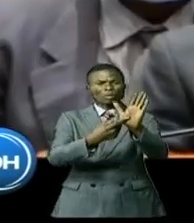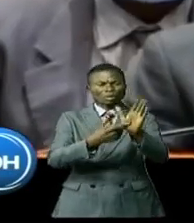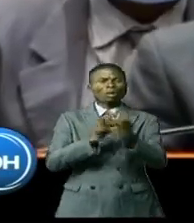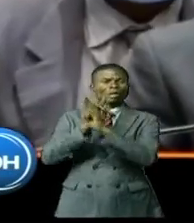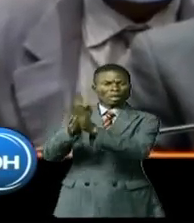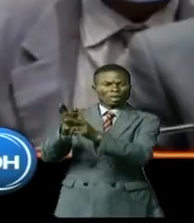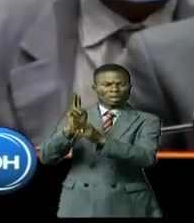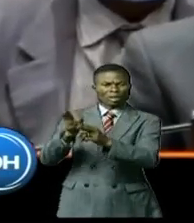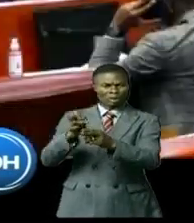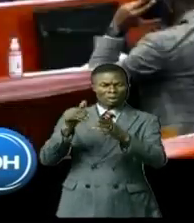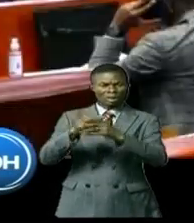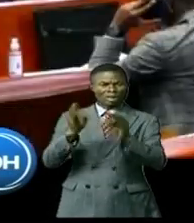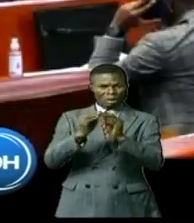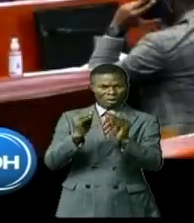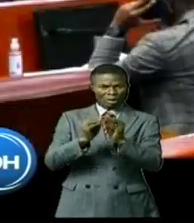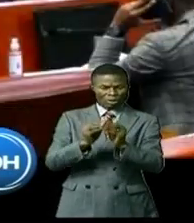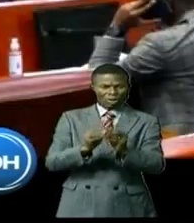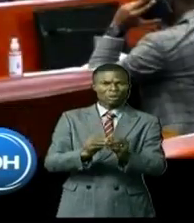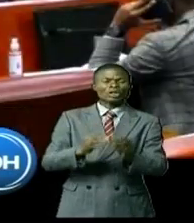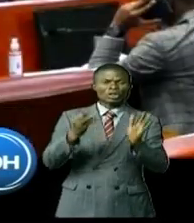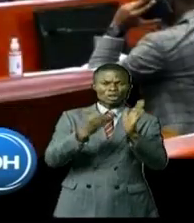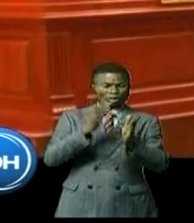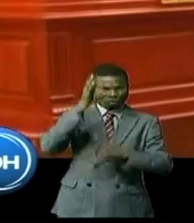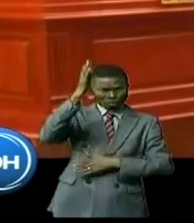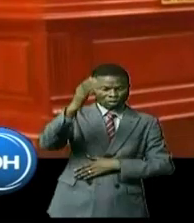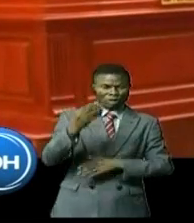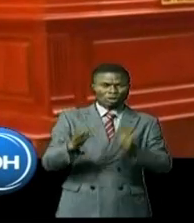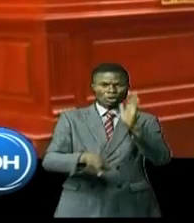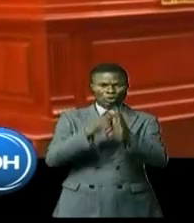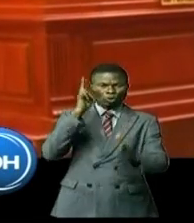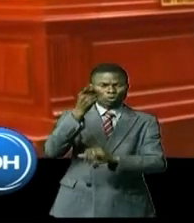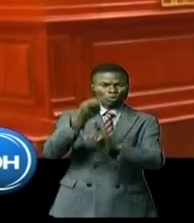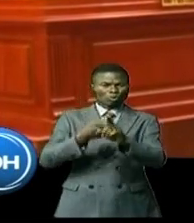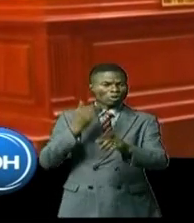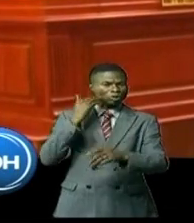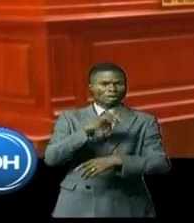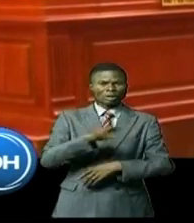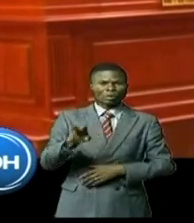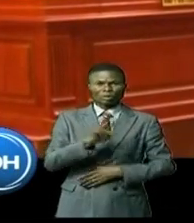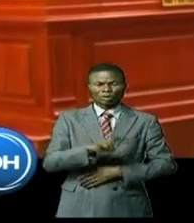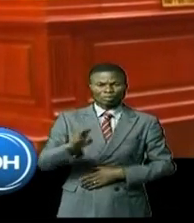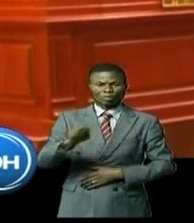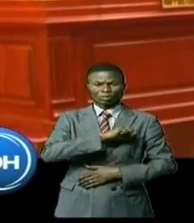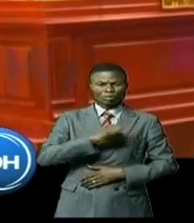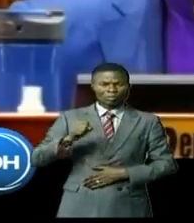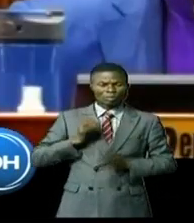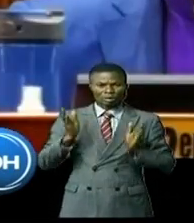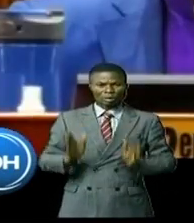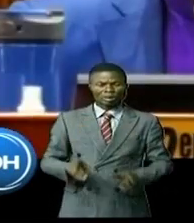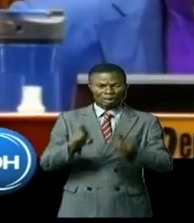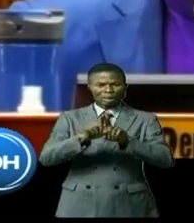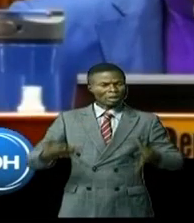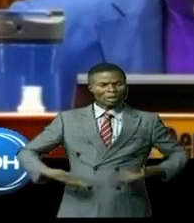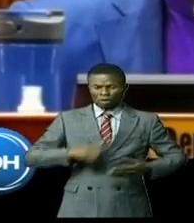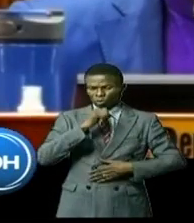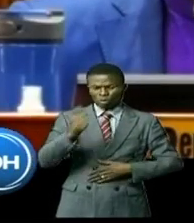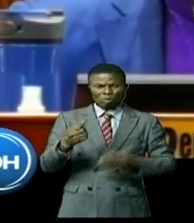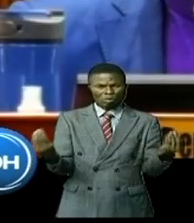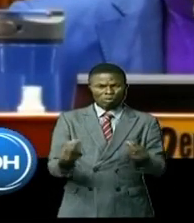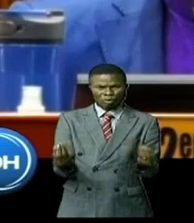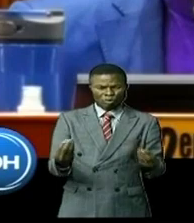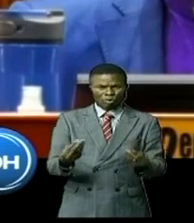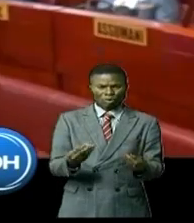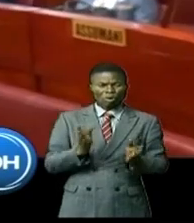rapport au cours de la plénière de ce dimanche 12 juin 2022. Les sénateurs ont toutefois fustigé le fait que